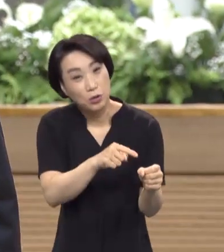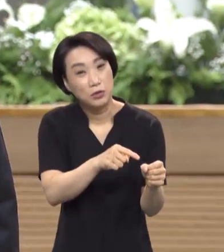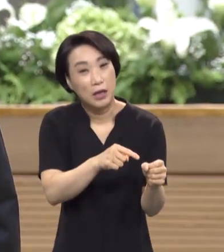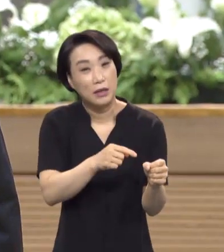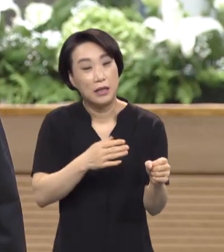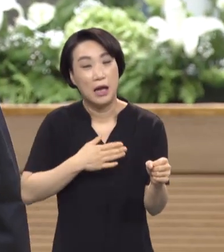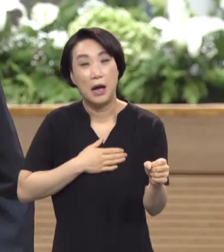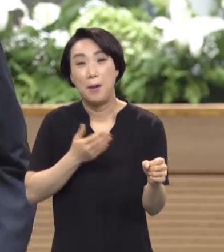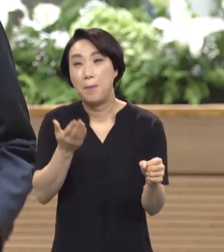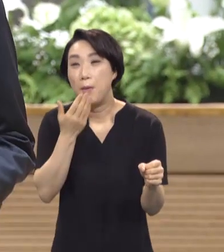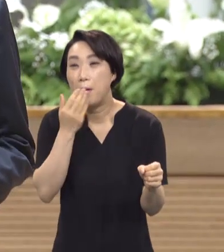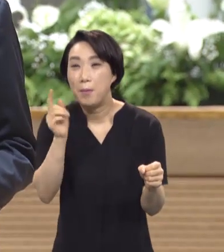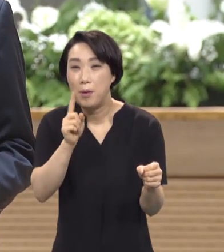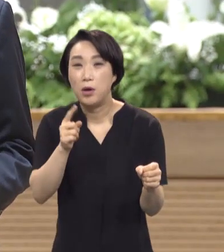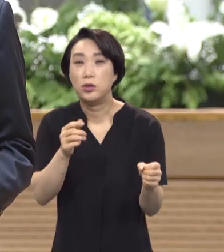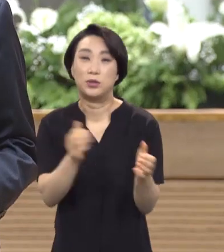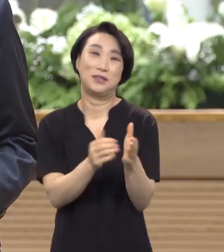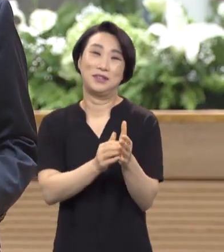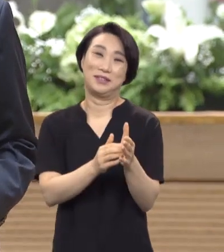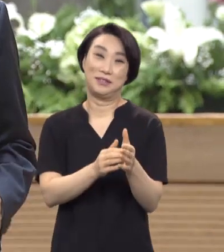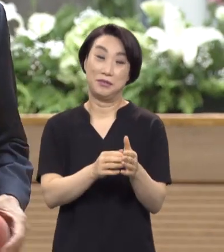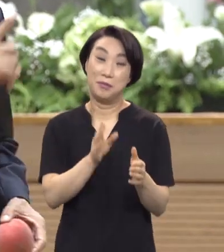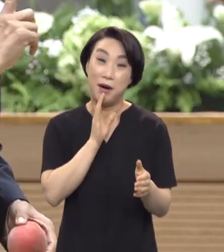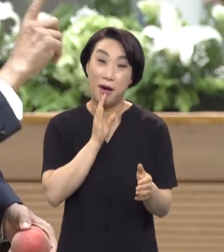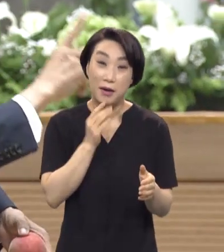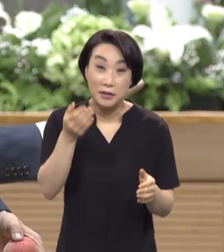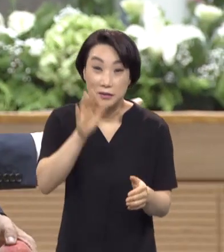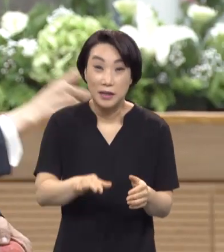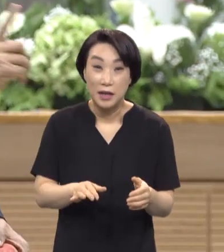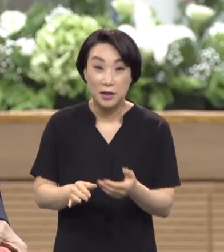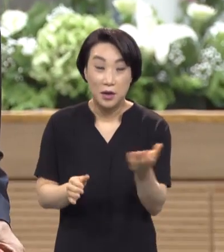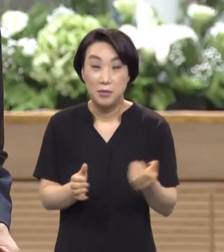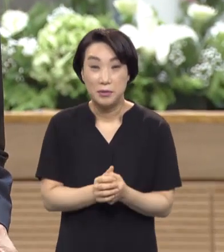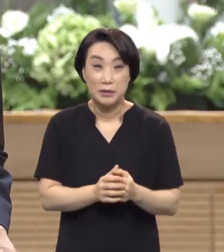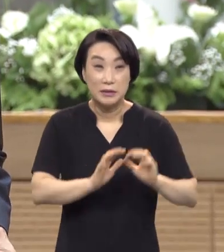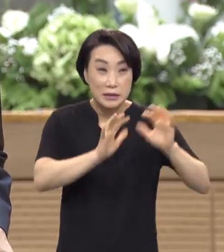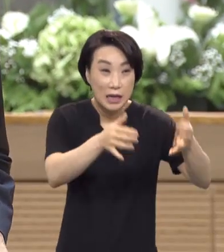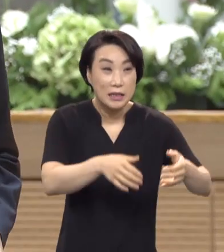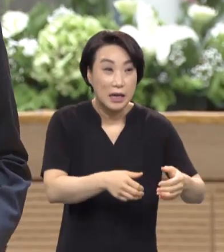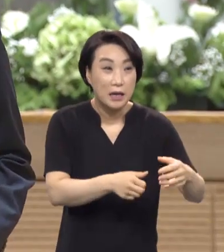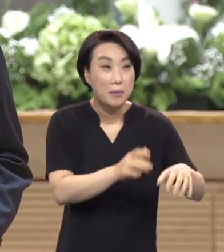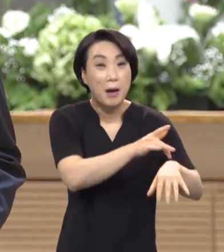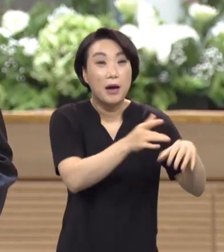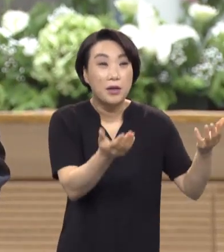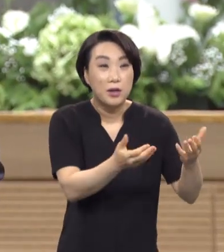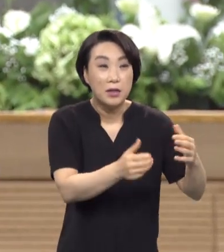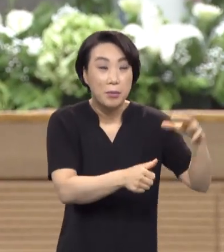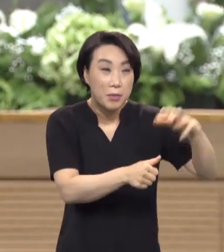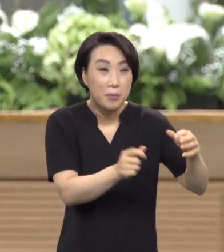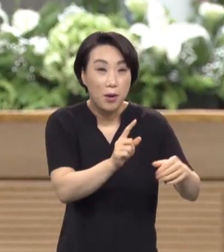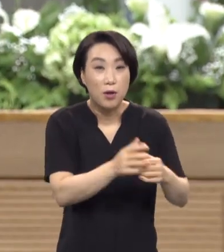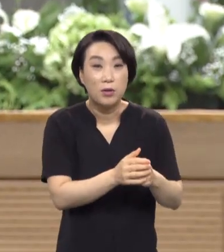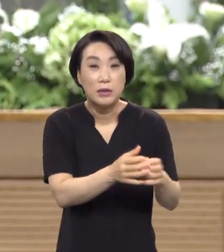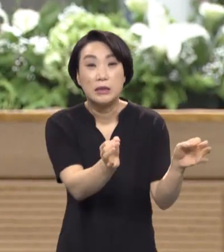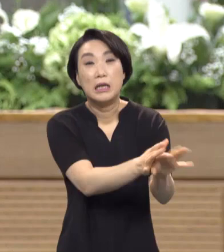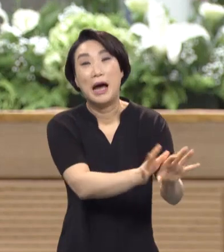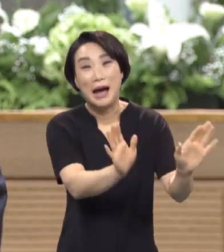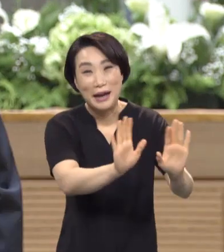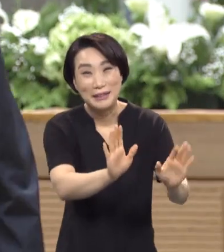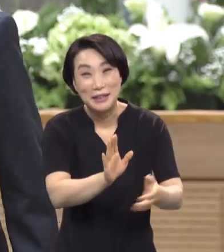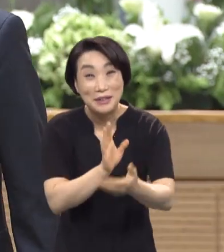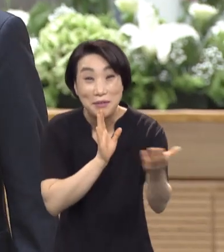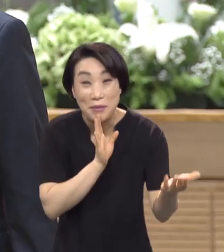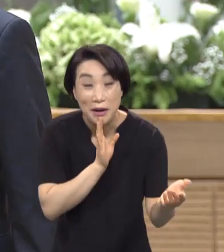이것은 먹으면 끝이 나. 근데 세상에 핍박은 마구 없다는 없어지는 존재가 아니기